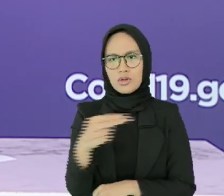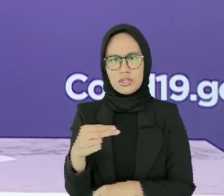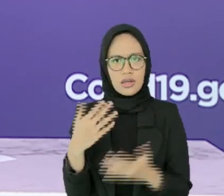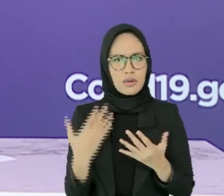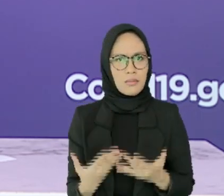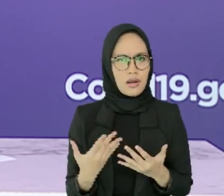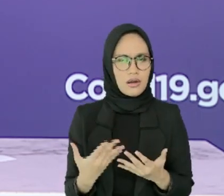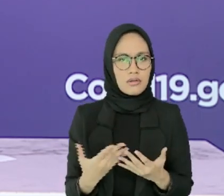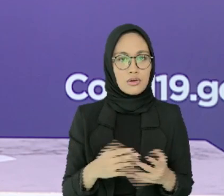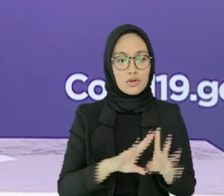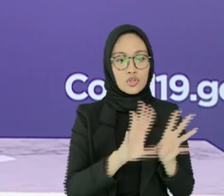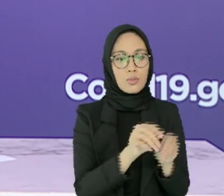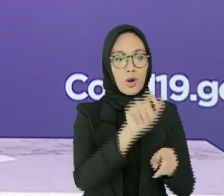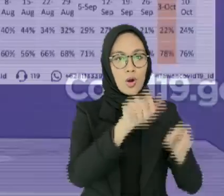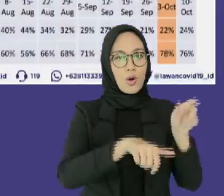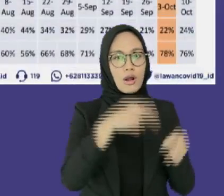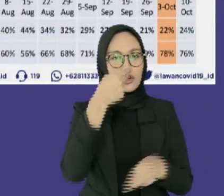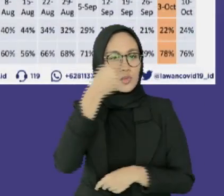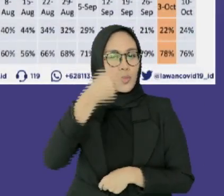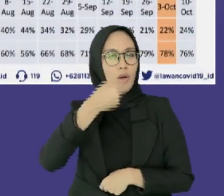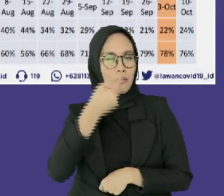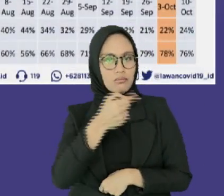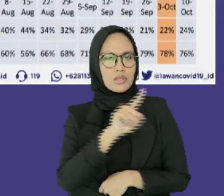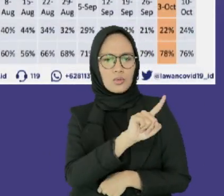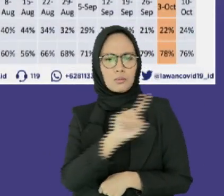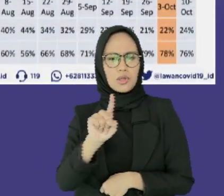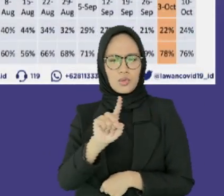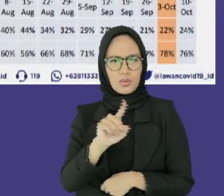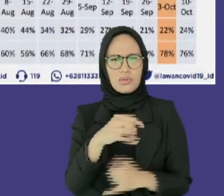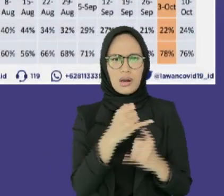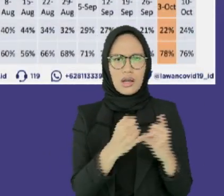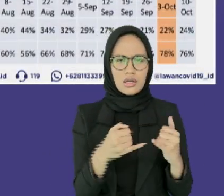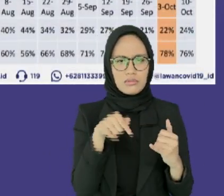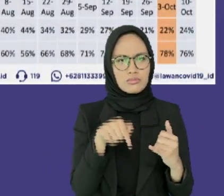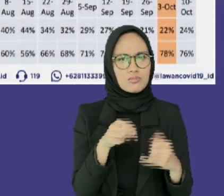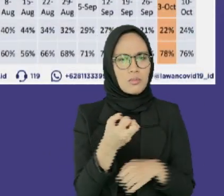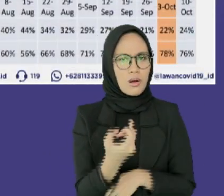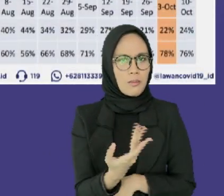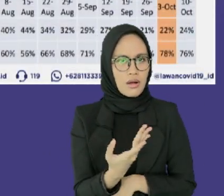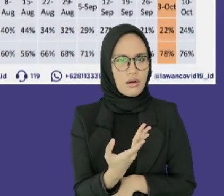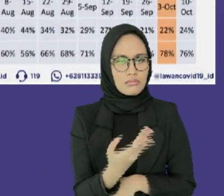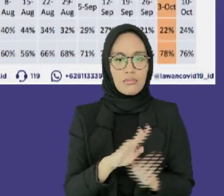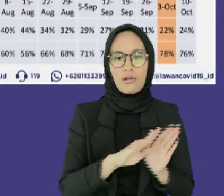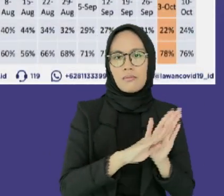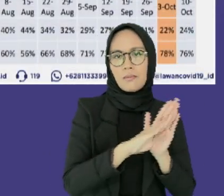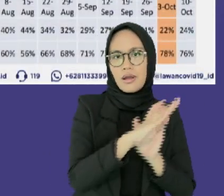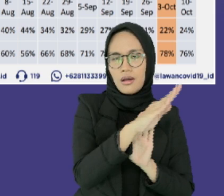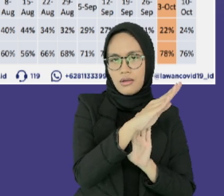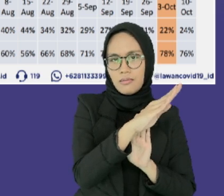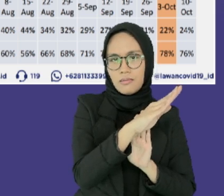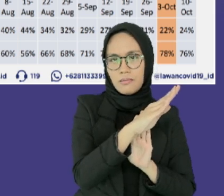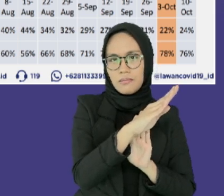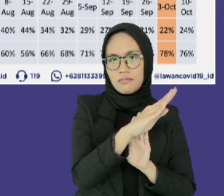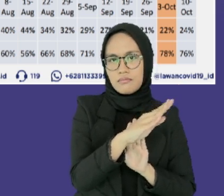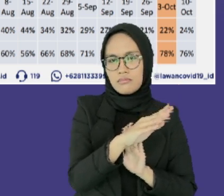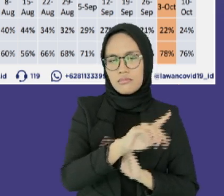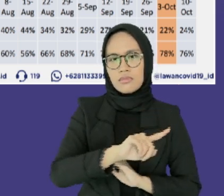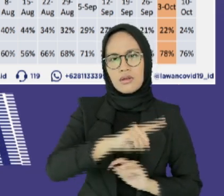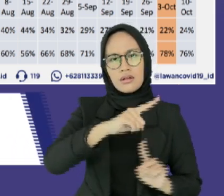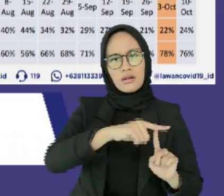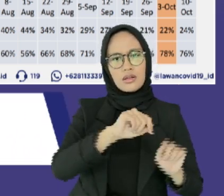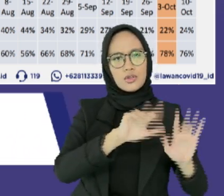jumlah orang yang diperiksa perminggu beberapa minggu terakhir konsisten menunjukkan peningkatan per tanggal